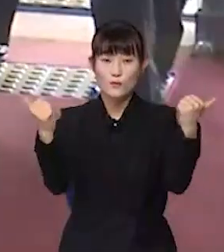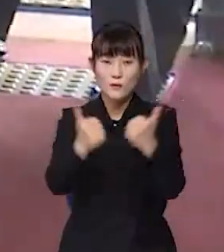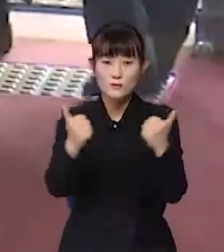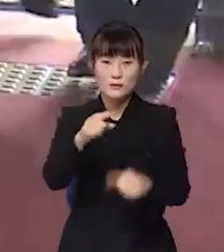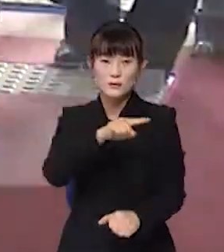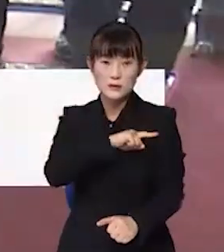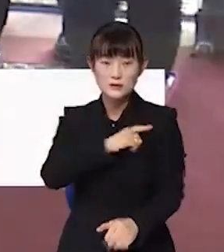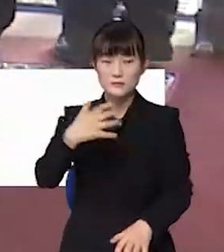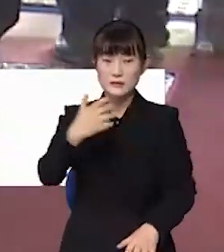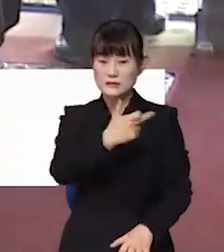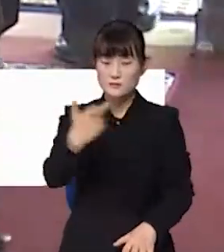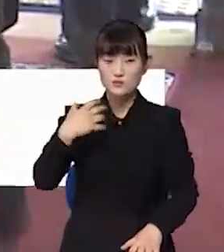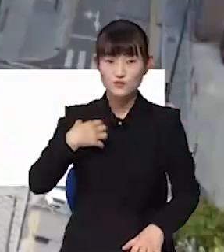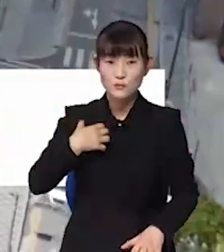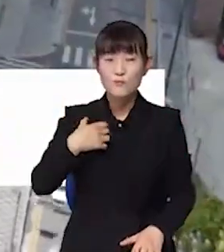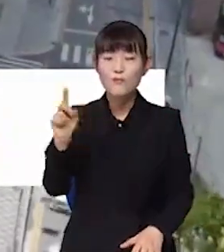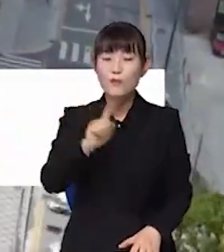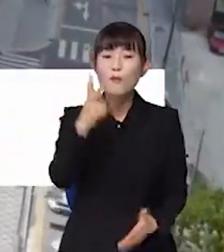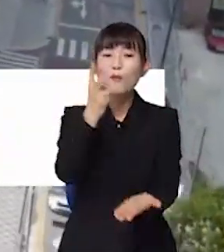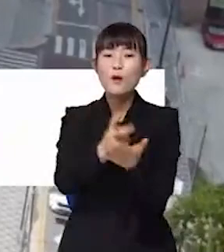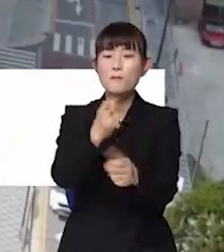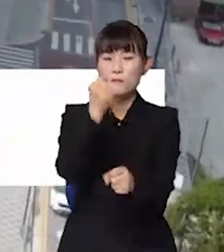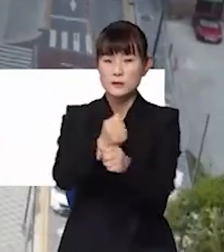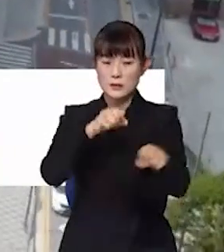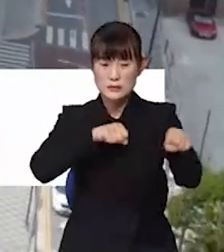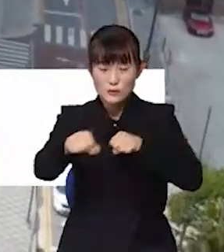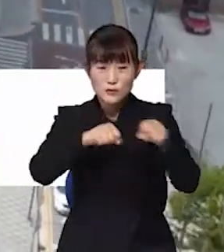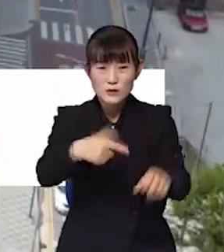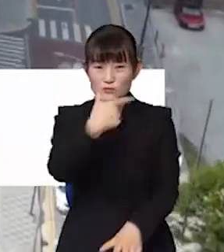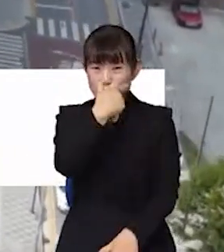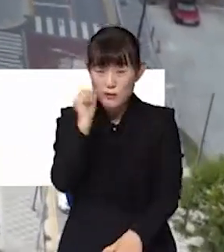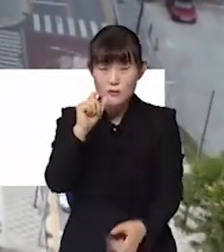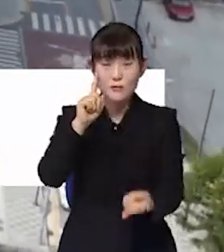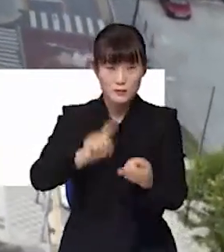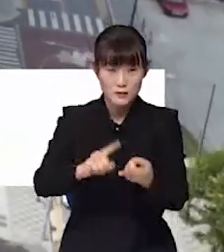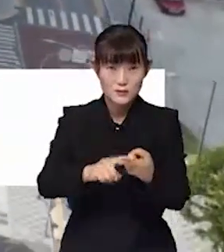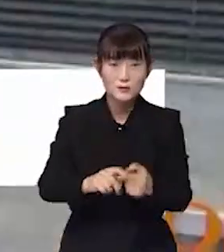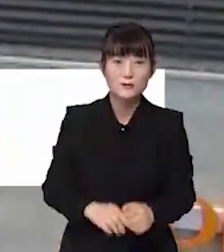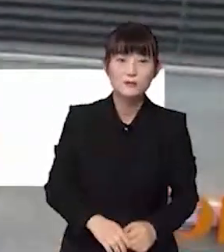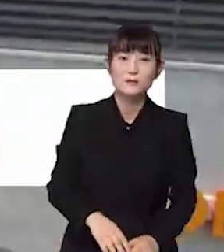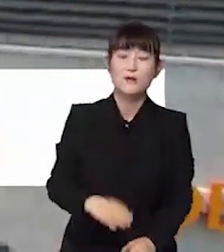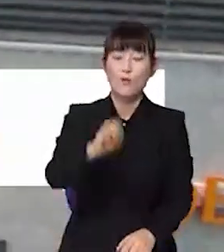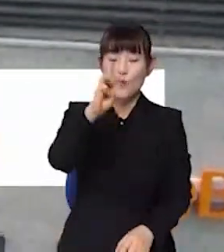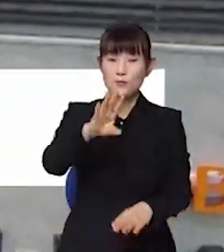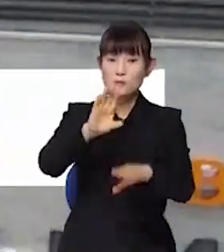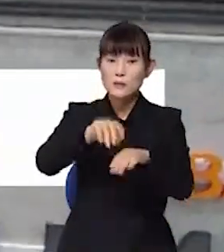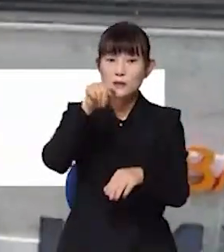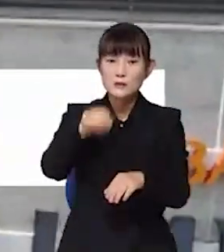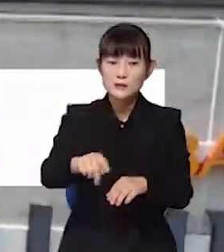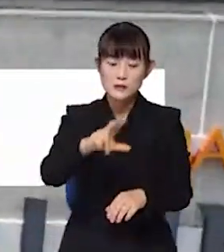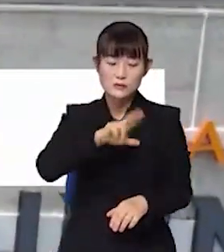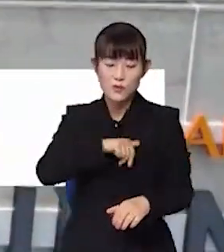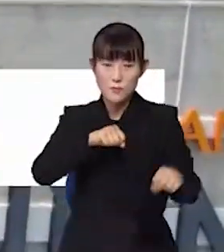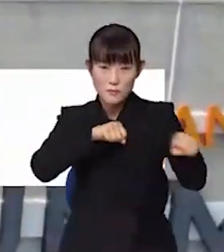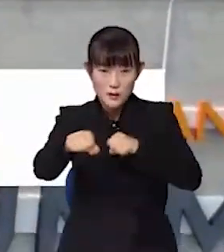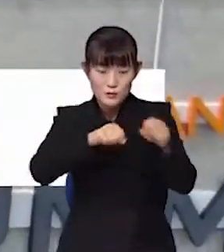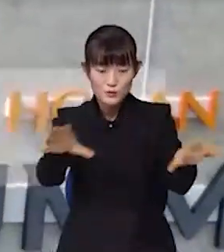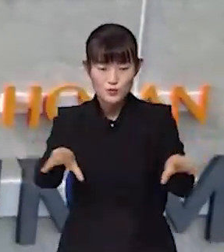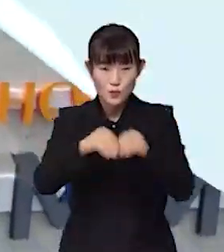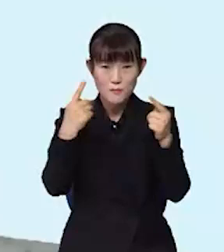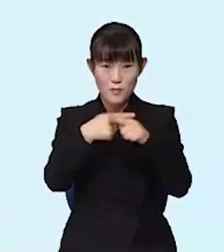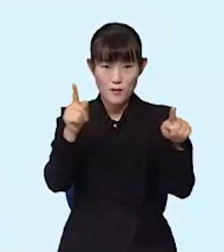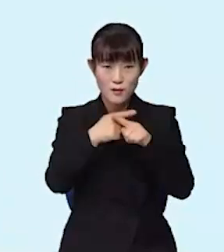국회의원의 가장 큰 책무인 입법 활동에 대한 평가가 빈약하다는 점을 고려해 kbc는 의정활동 종합평가를